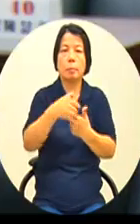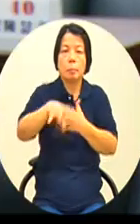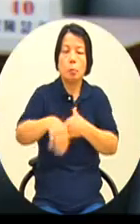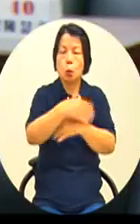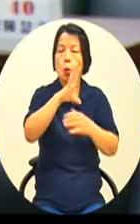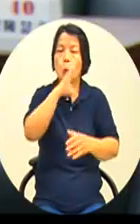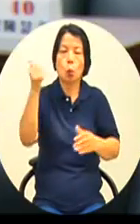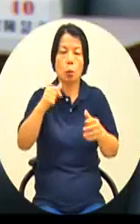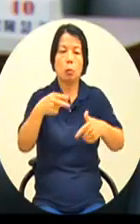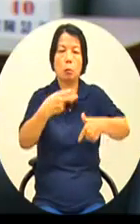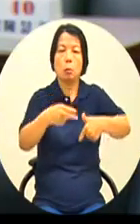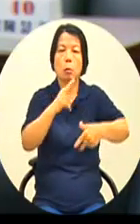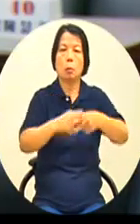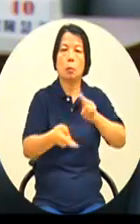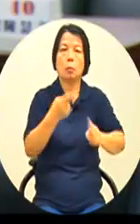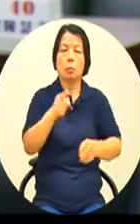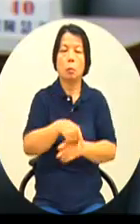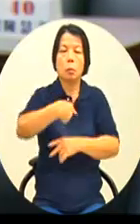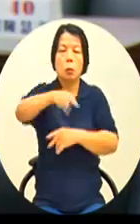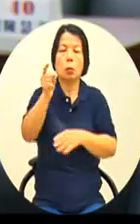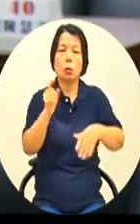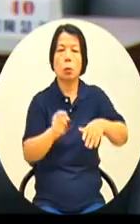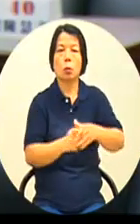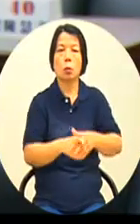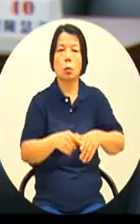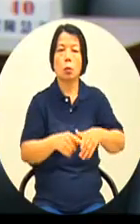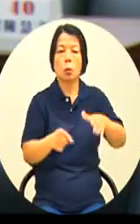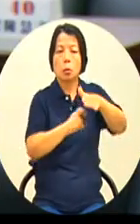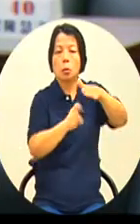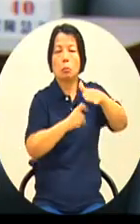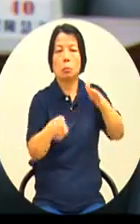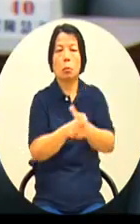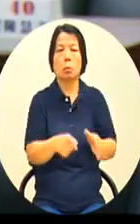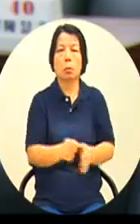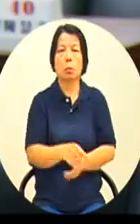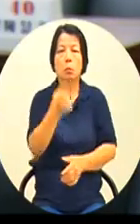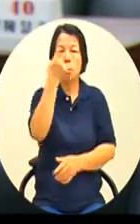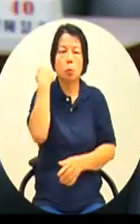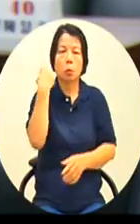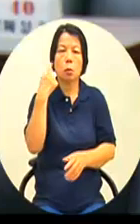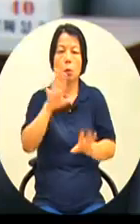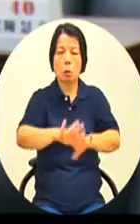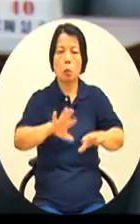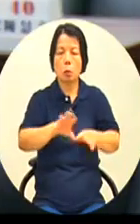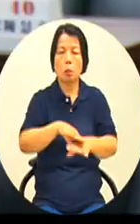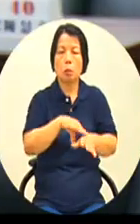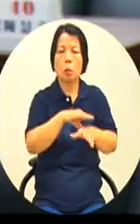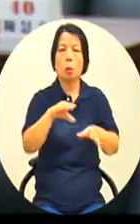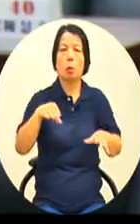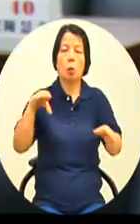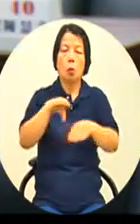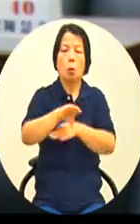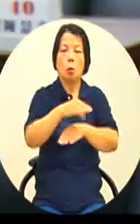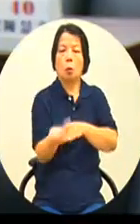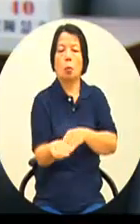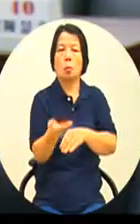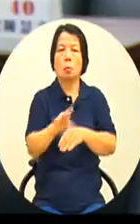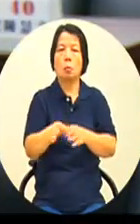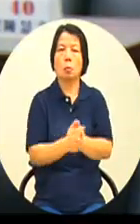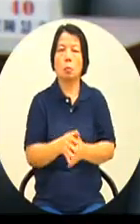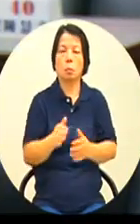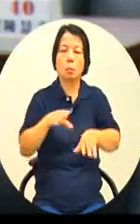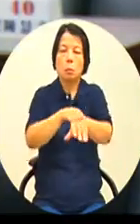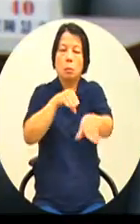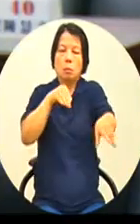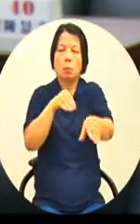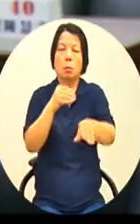务，去到迄个国道，要去到国道十号，昨啊，昨台车冰车啦，塌到对九路落来啊，